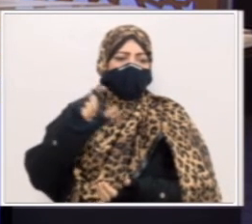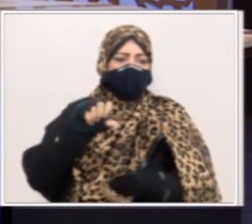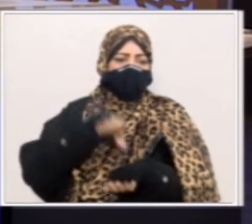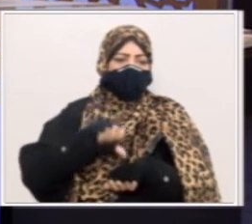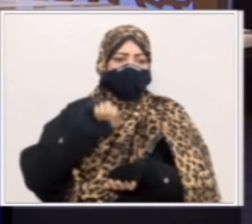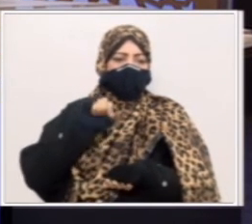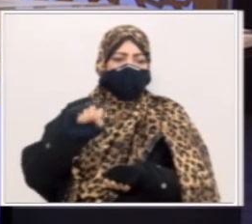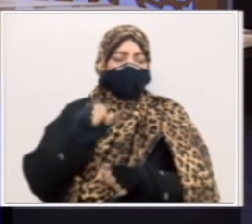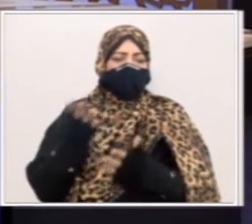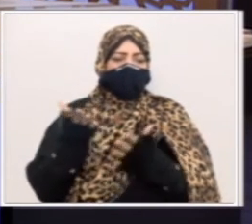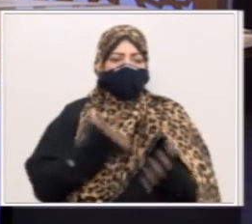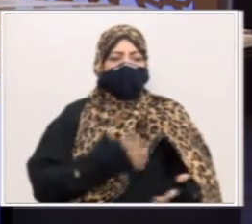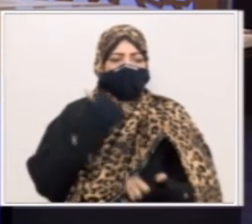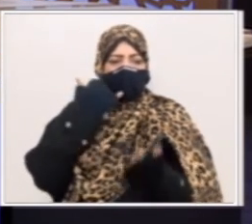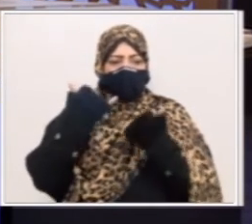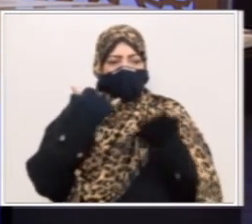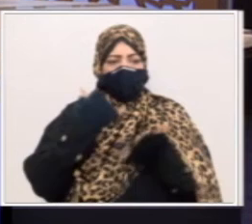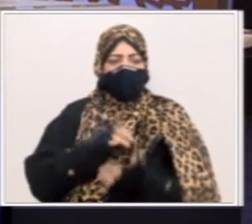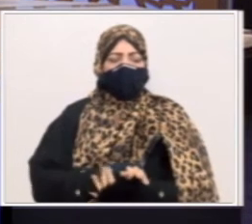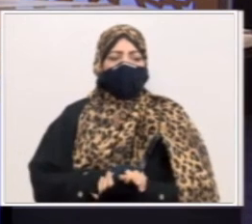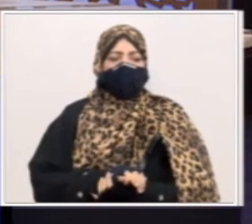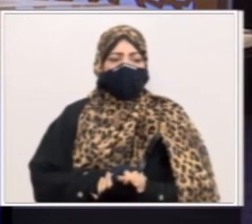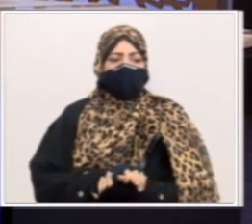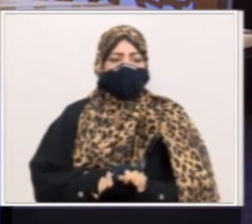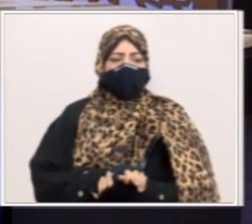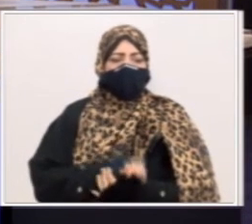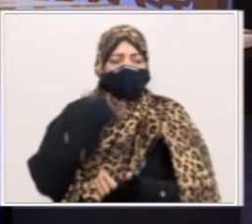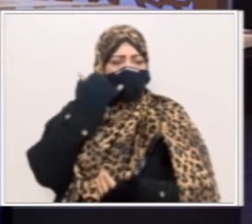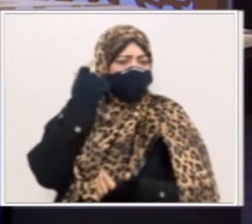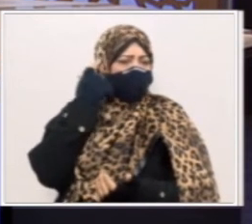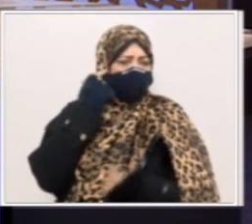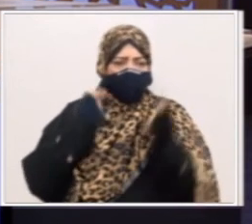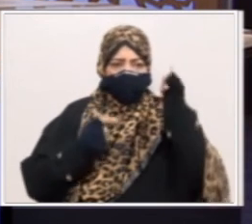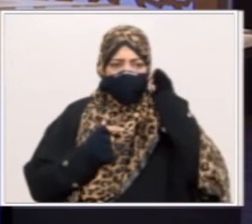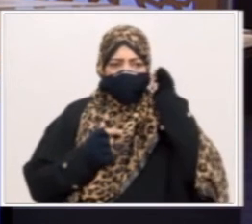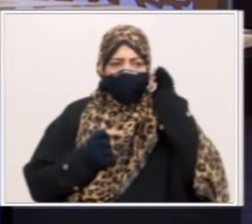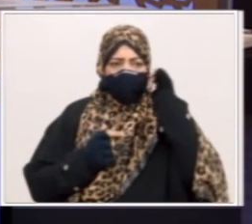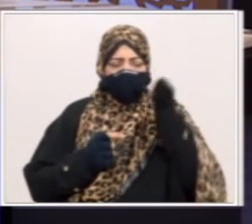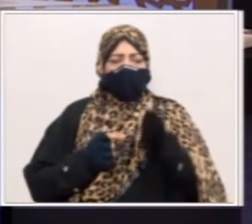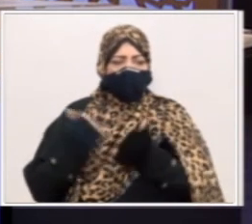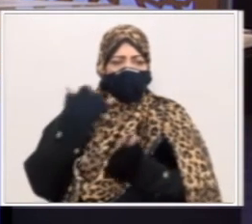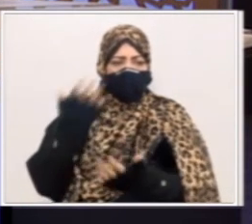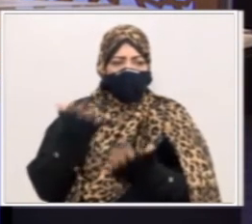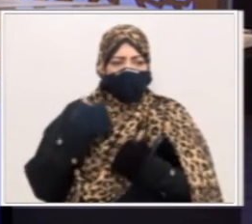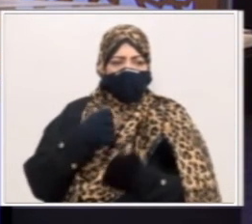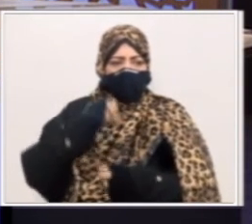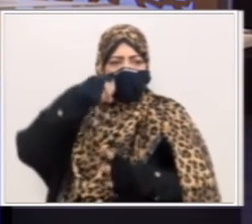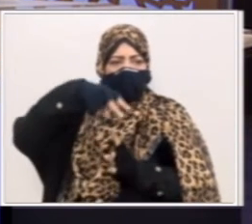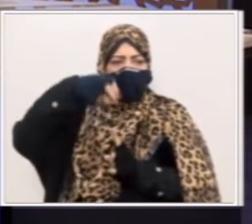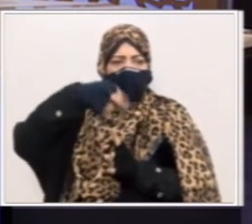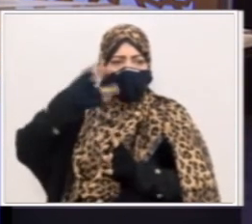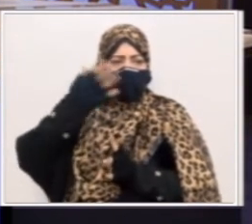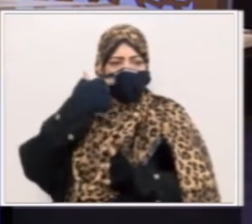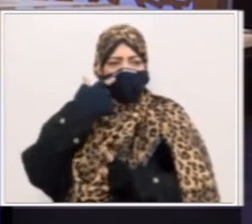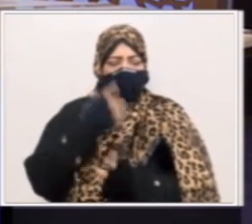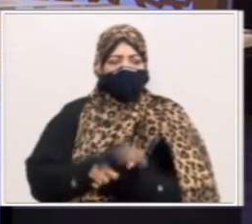ألو. تفضل أخ محمد أنت على الهواء. السلام عليكم. وعليكم السلام ورحمة الله. الله يبارك يا شيخ، تحية ليك وتحية